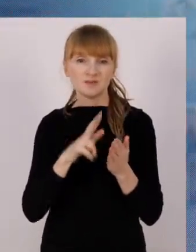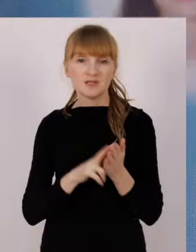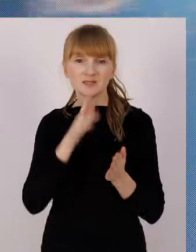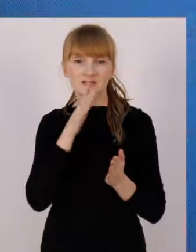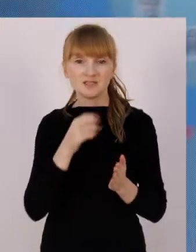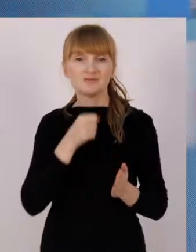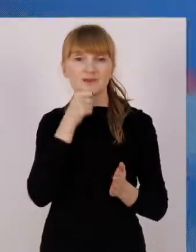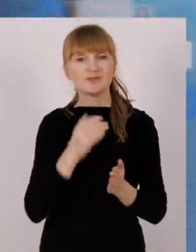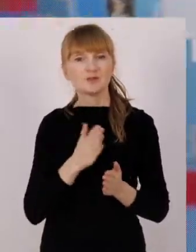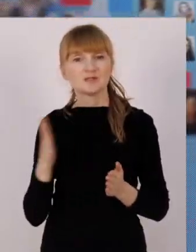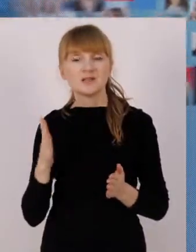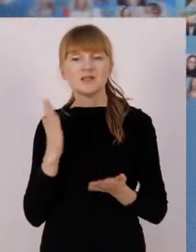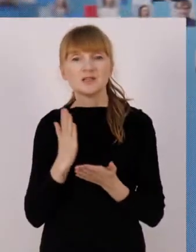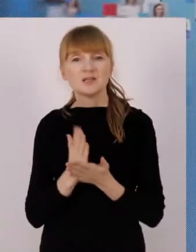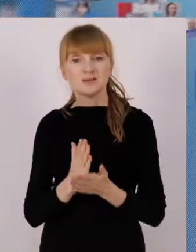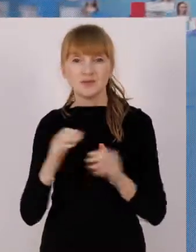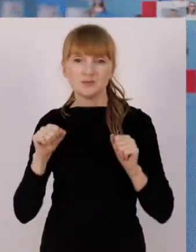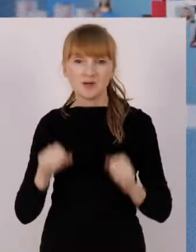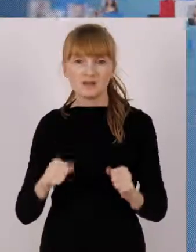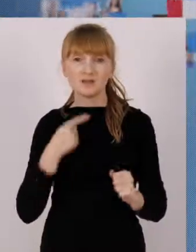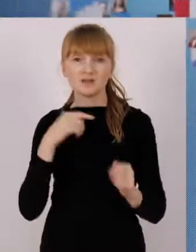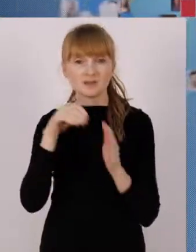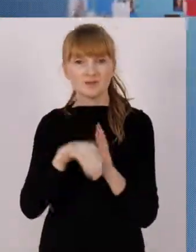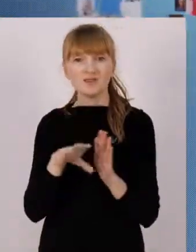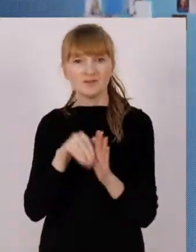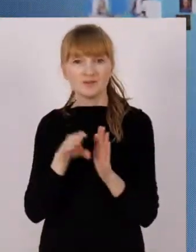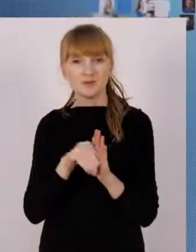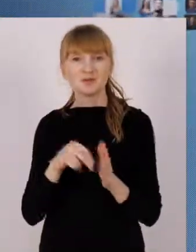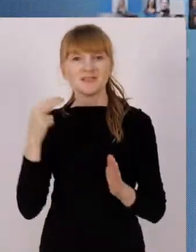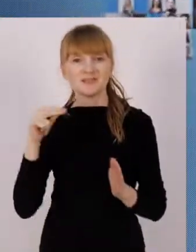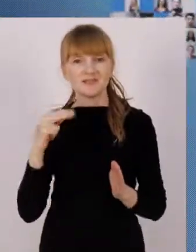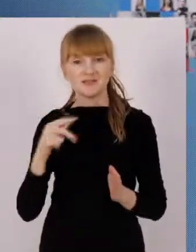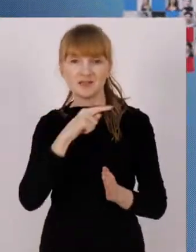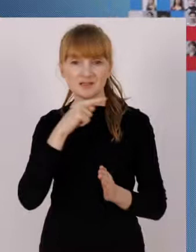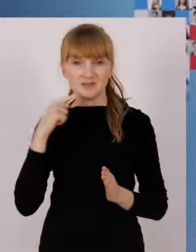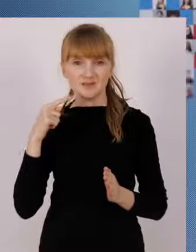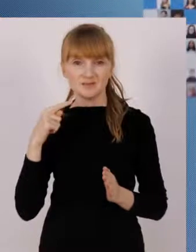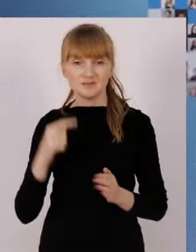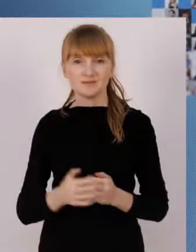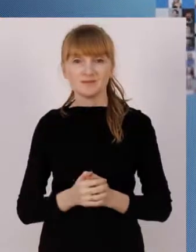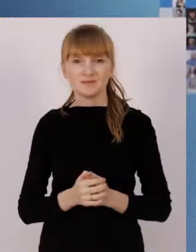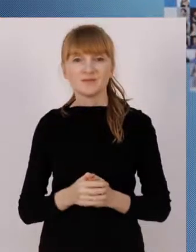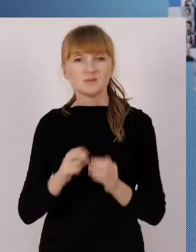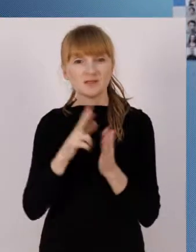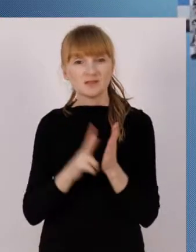достигший 18-летнего возраста, имеет право голосовать на выборах президента России.